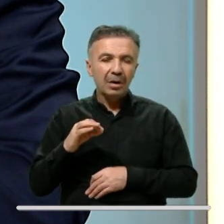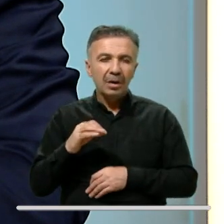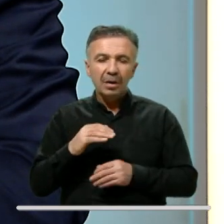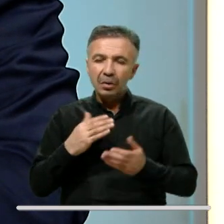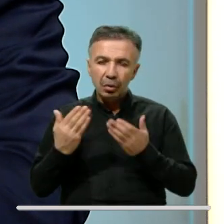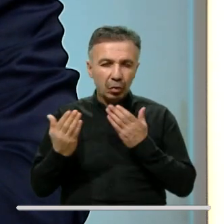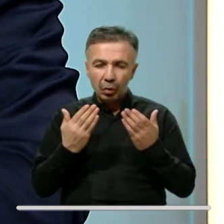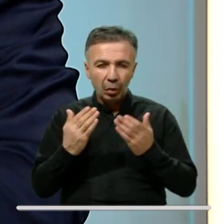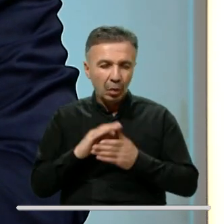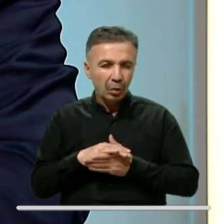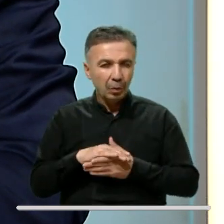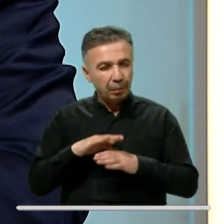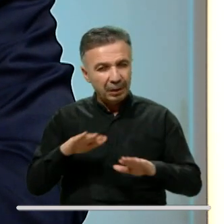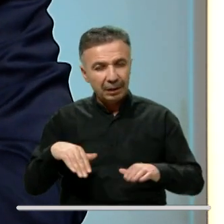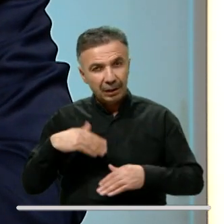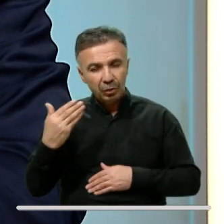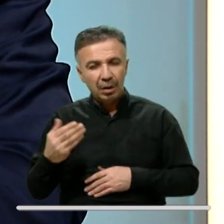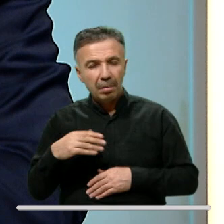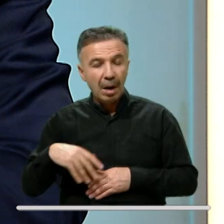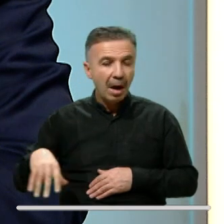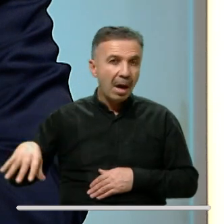müezzin. Bunu da